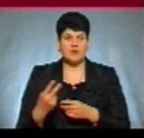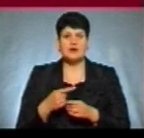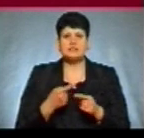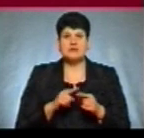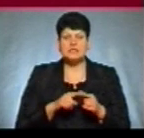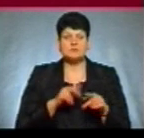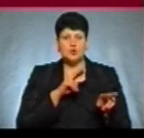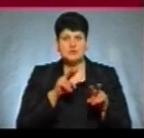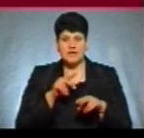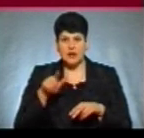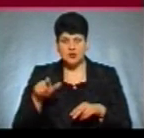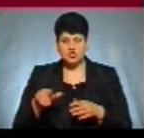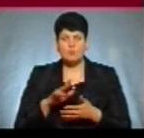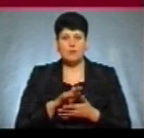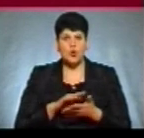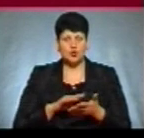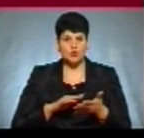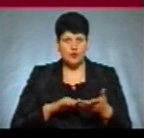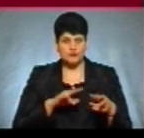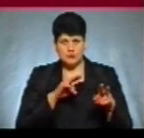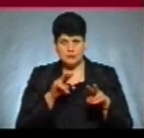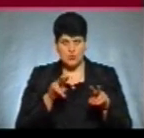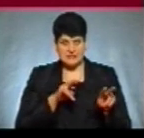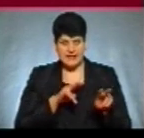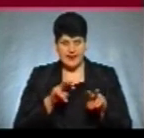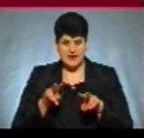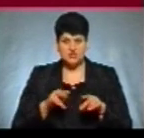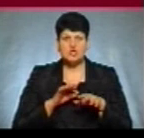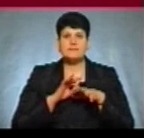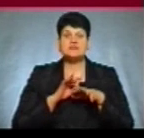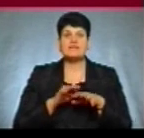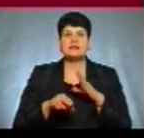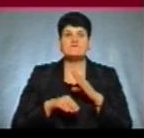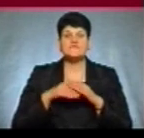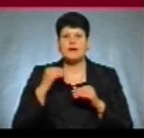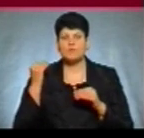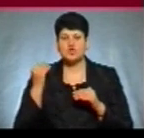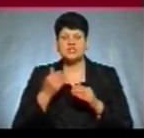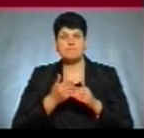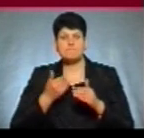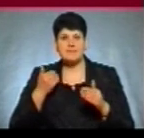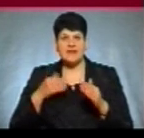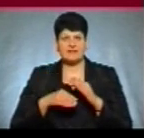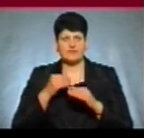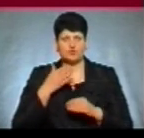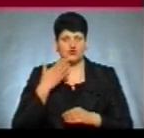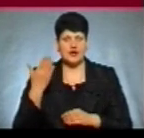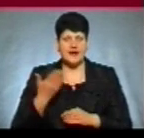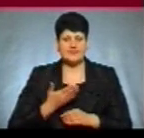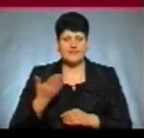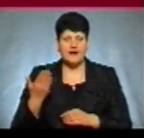спостерігачі продовжують спостереження за введення передвиборчої агітації та